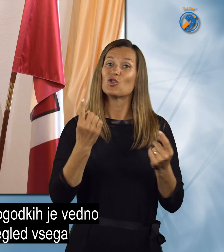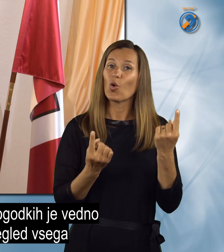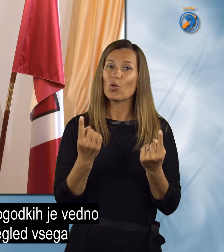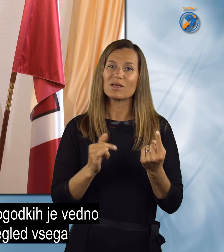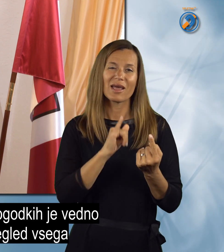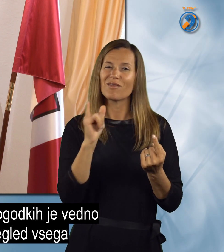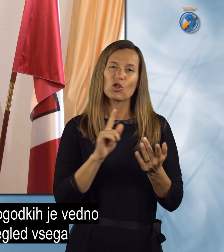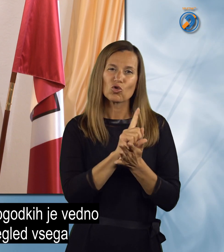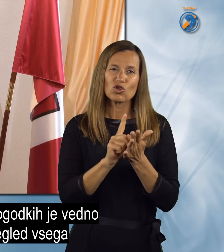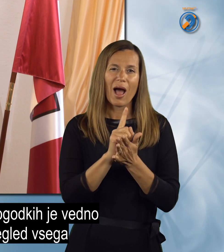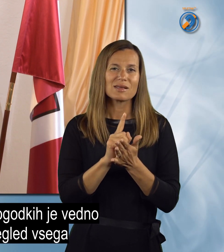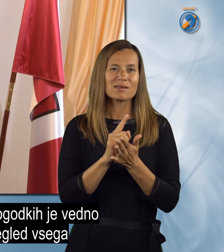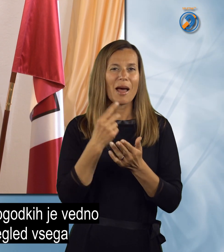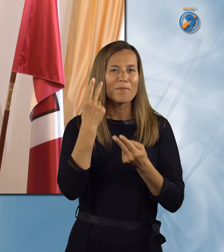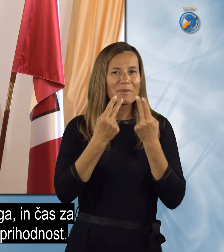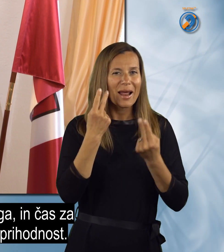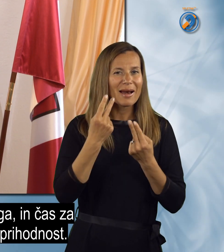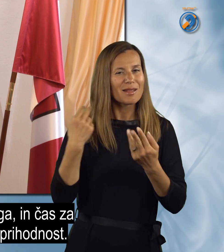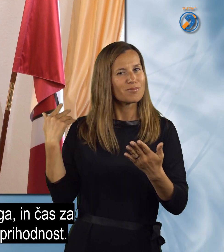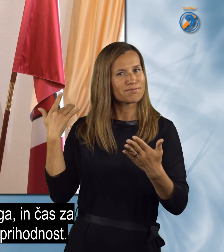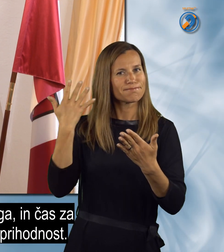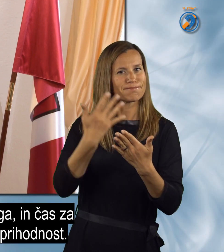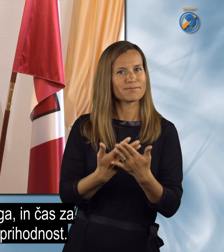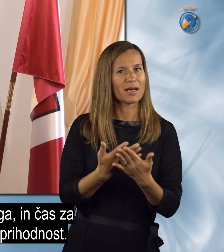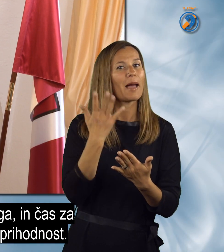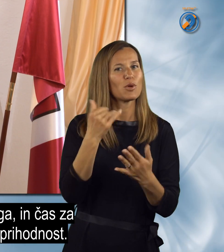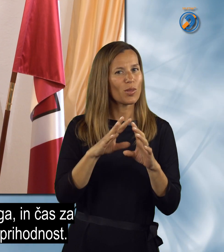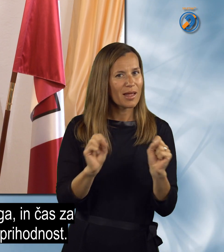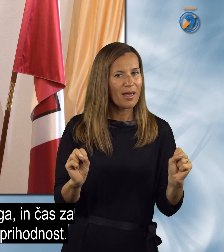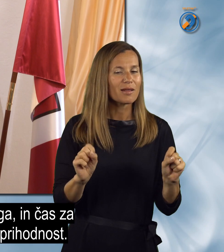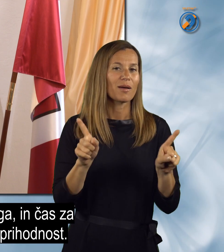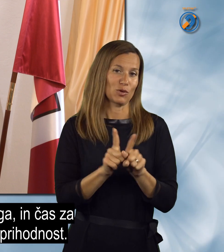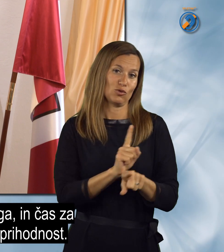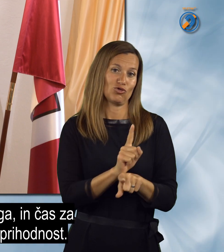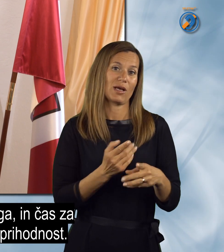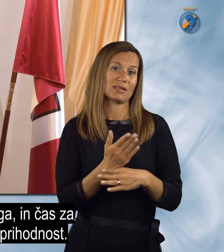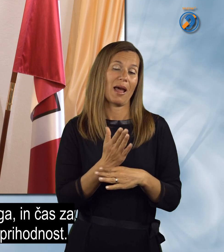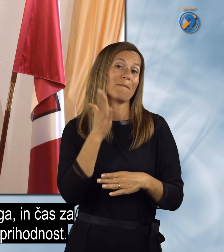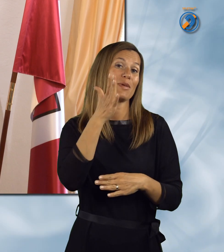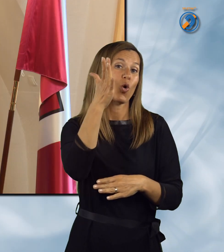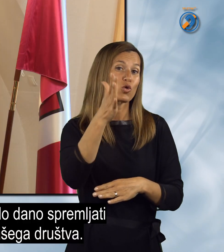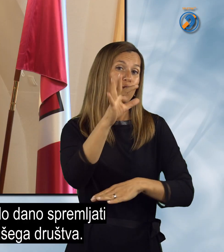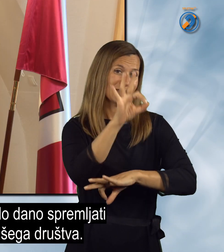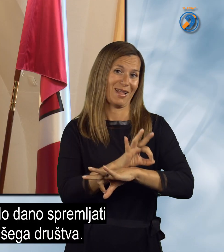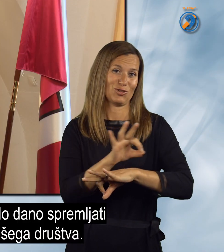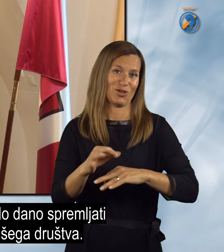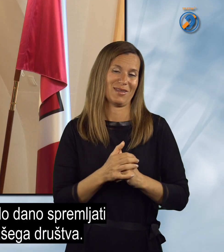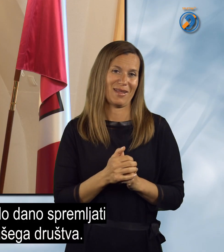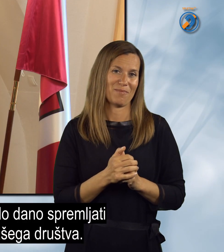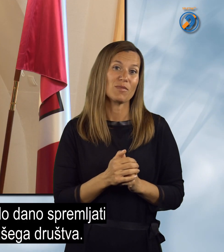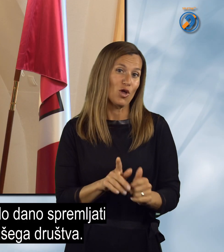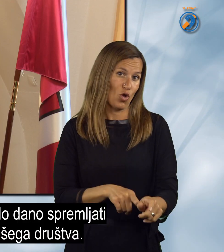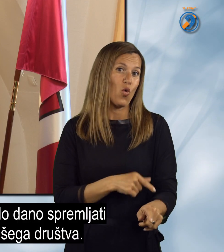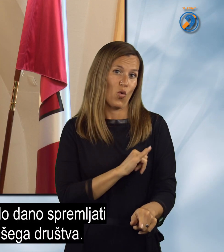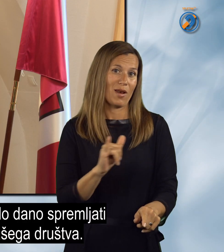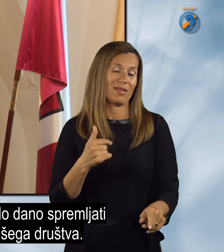vedno čas za pregled vsega postorjenega in čas za načrte za prihodnost. Vrsto